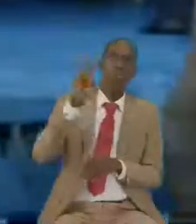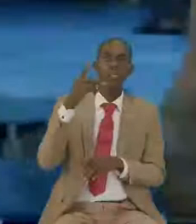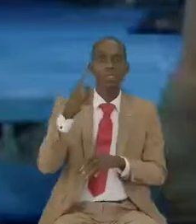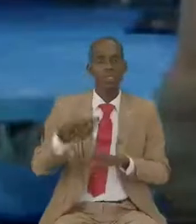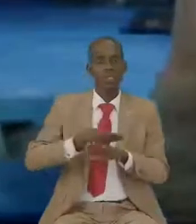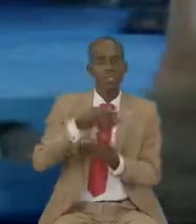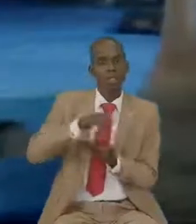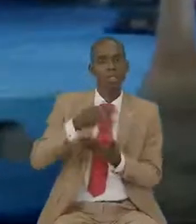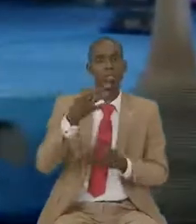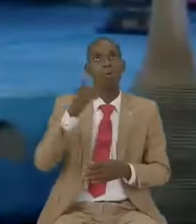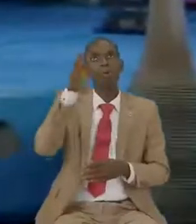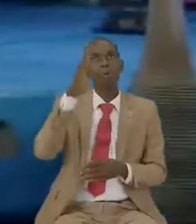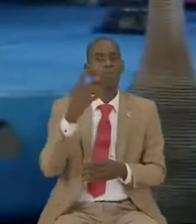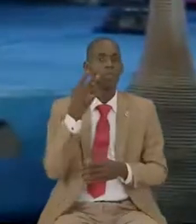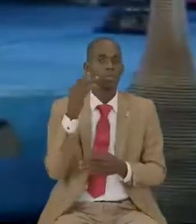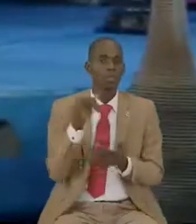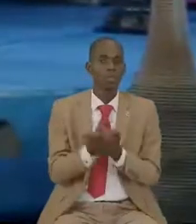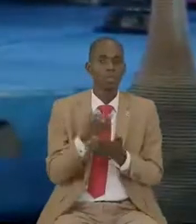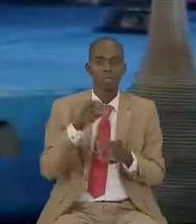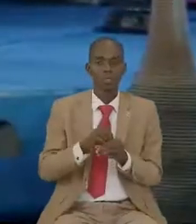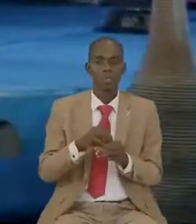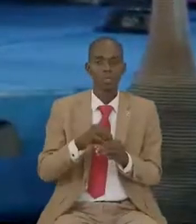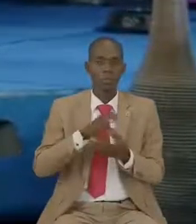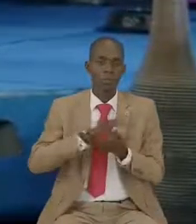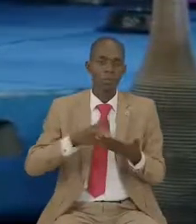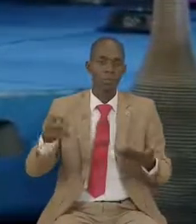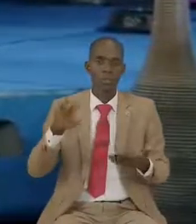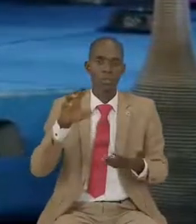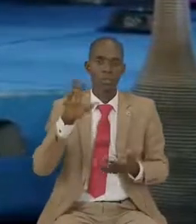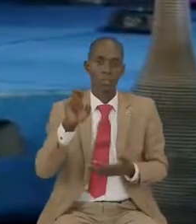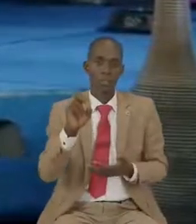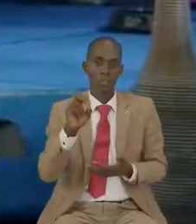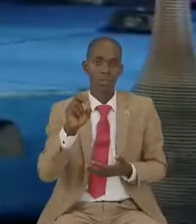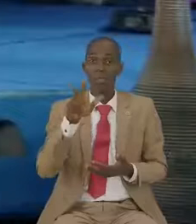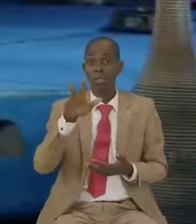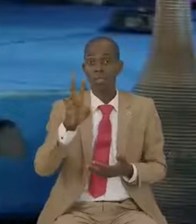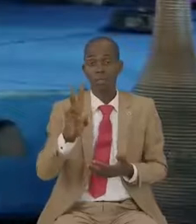Dieu. Voyons cela au verset 37.